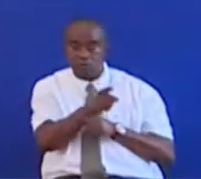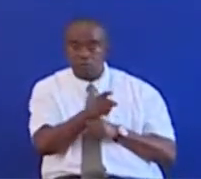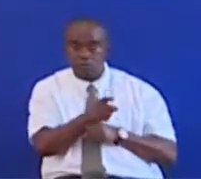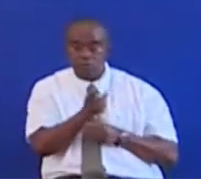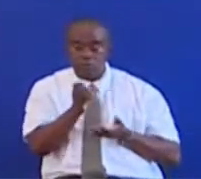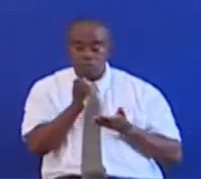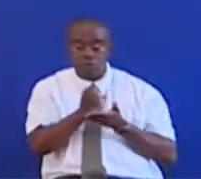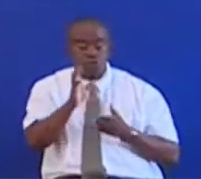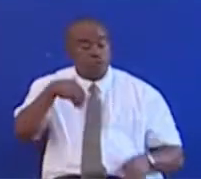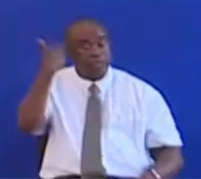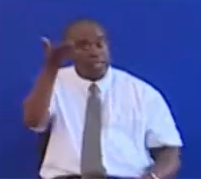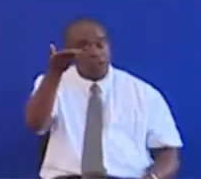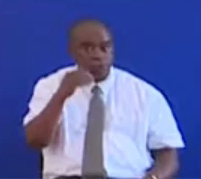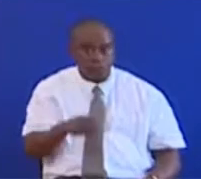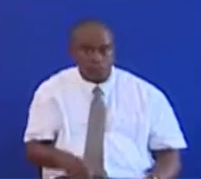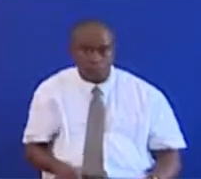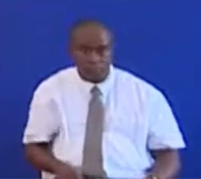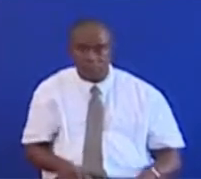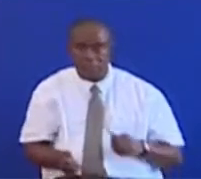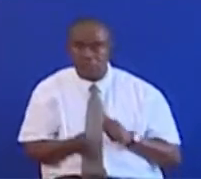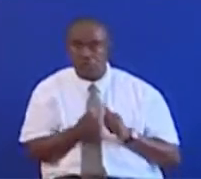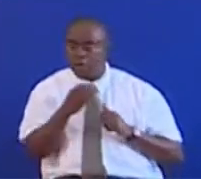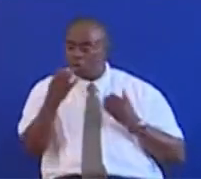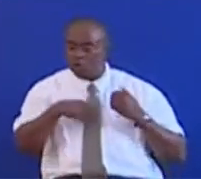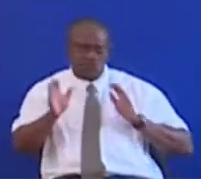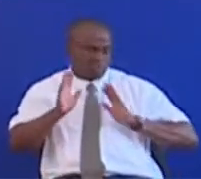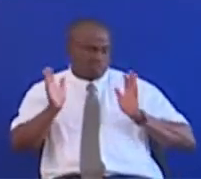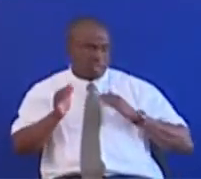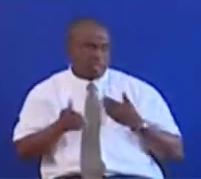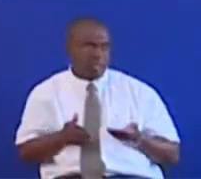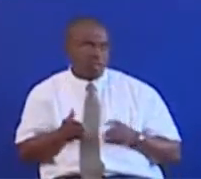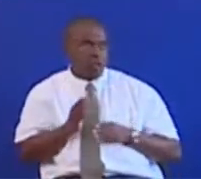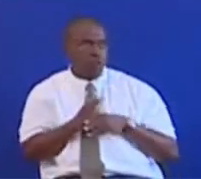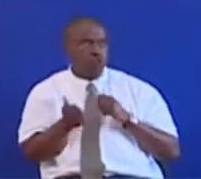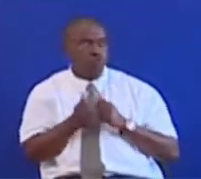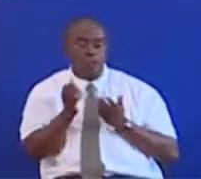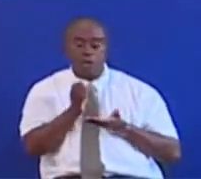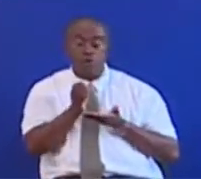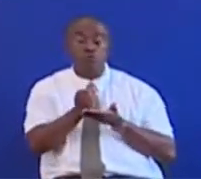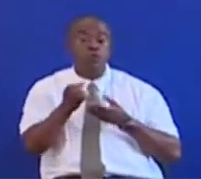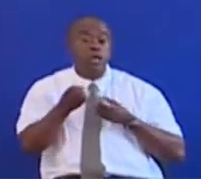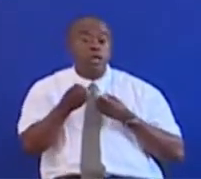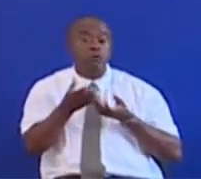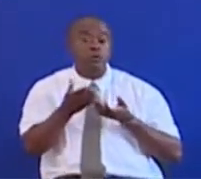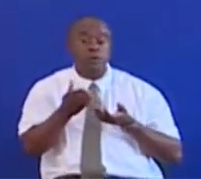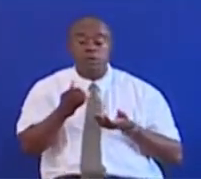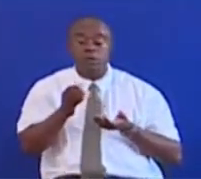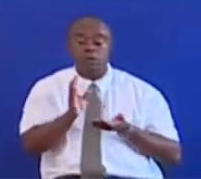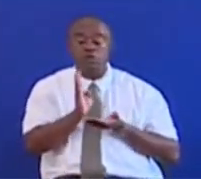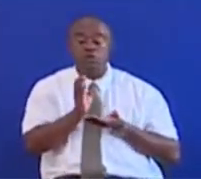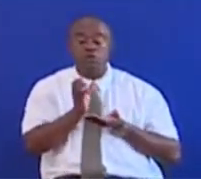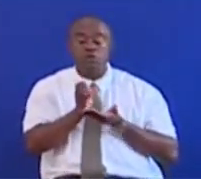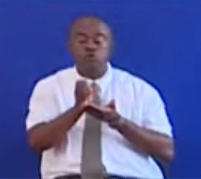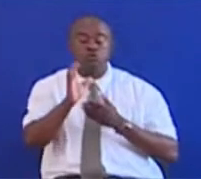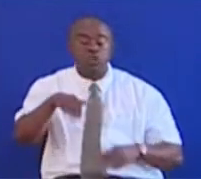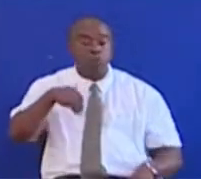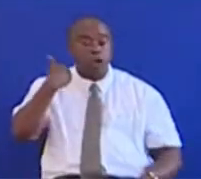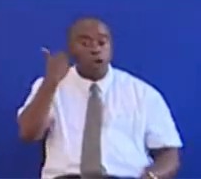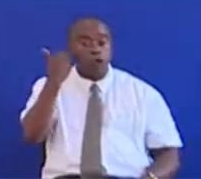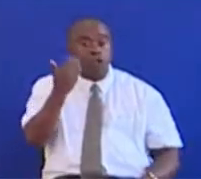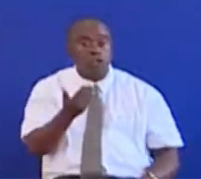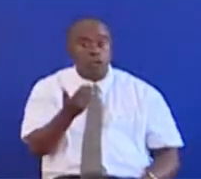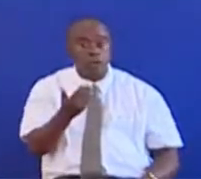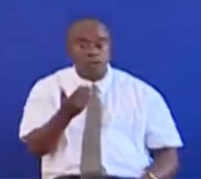tuzo zinazofuata. Kwa hiyo hili niachie mimi, wala usiwe na wasiwasi nalo, na tutalipatia suluhisho. Tuzo za mwakani ni kuahidi dada yangu